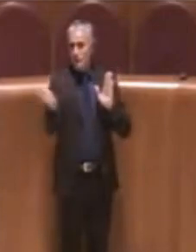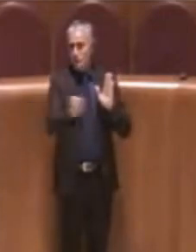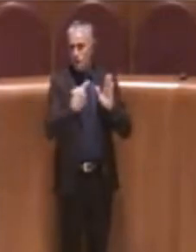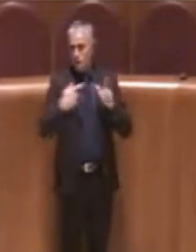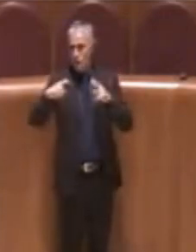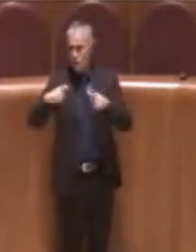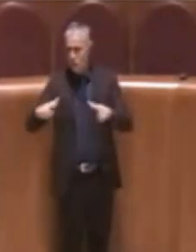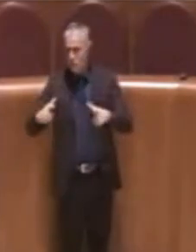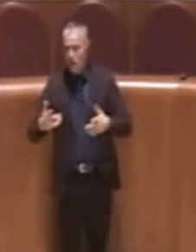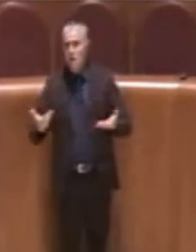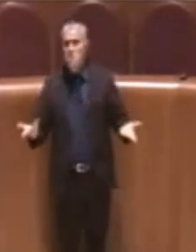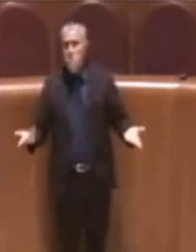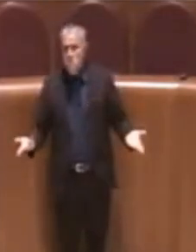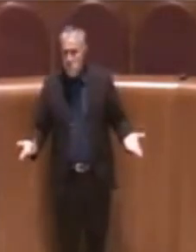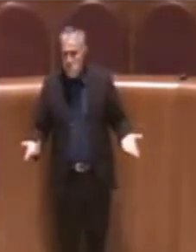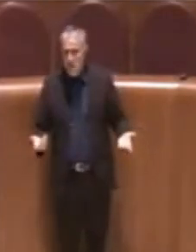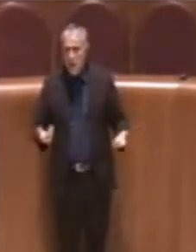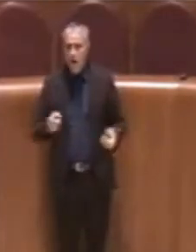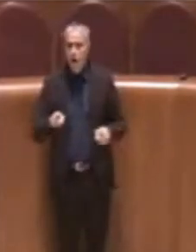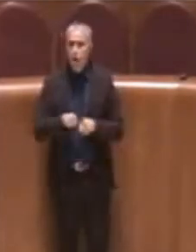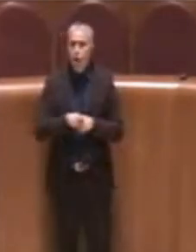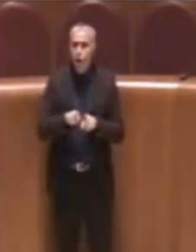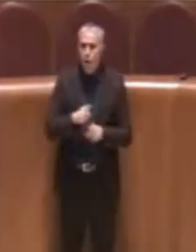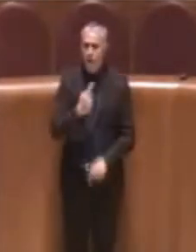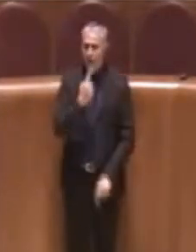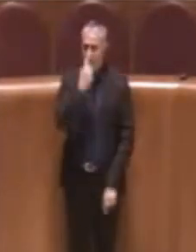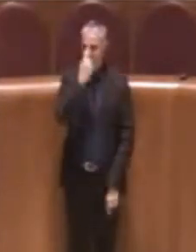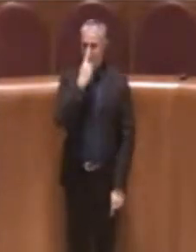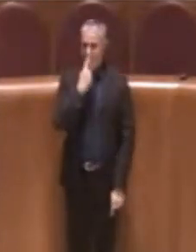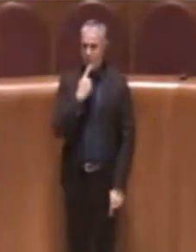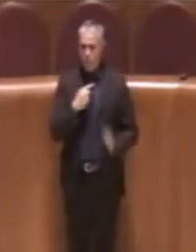importa se faremo la figura di quelli che ci siamo